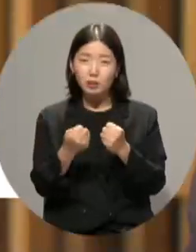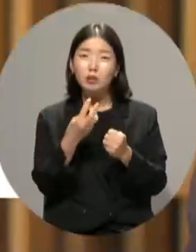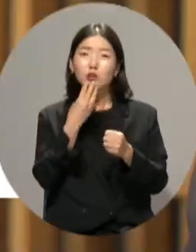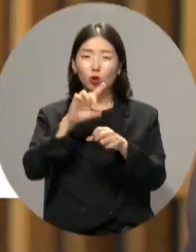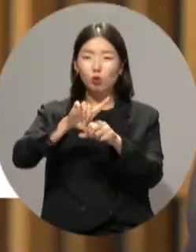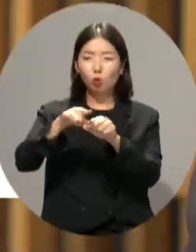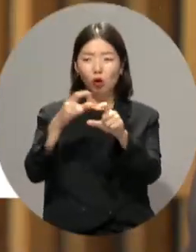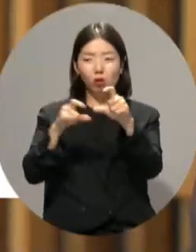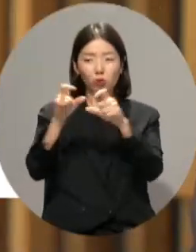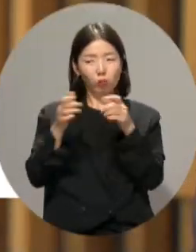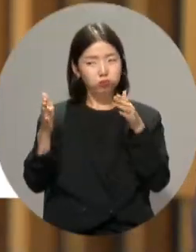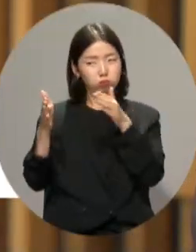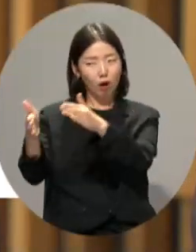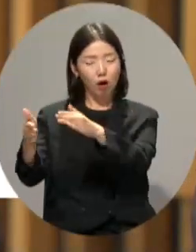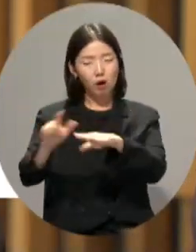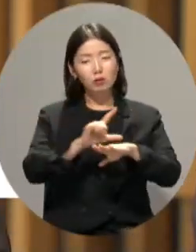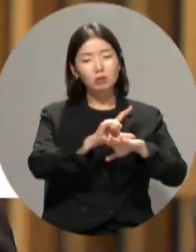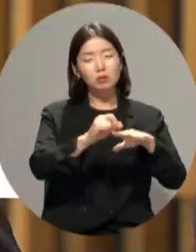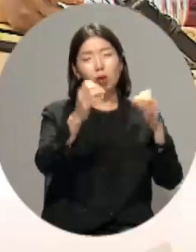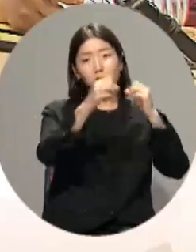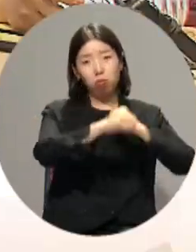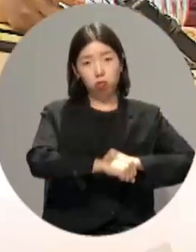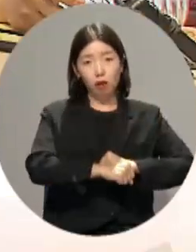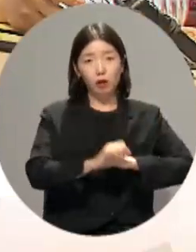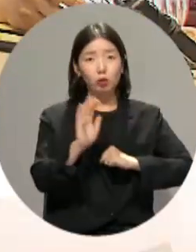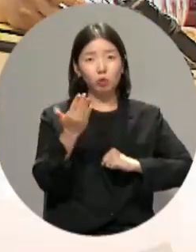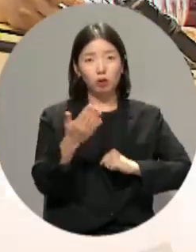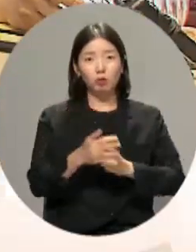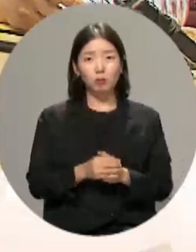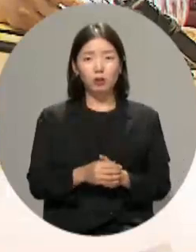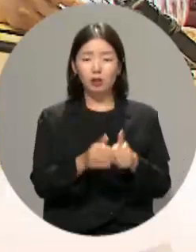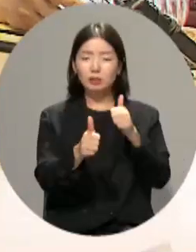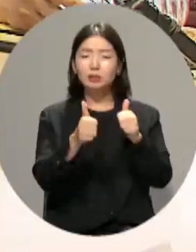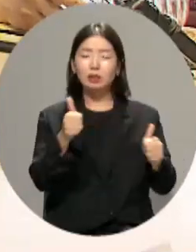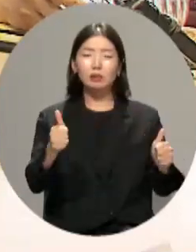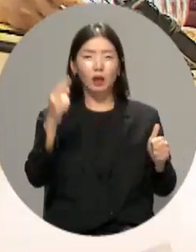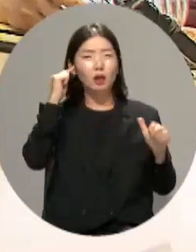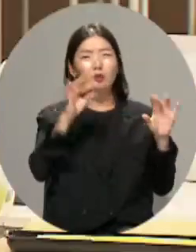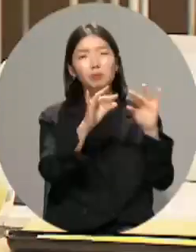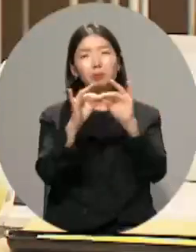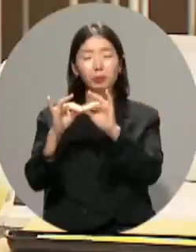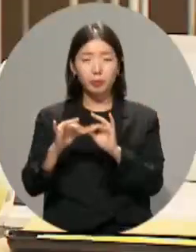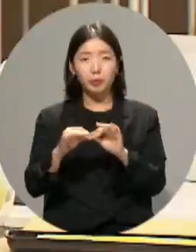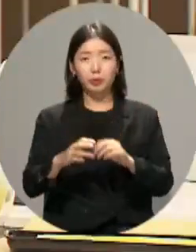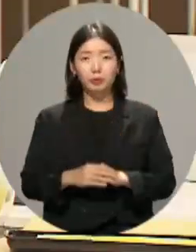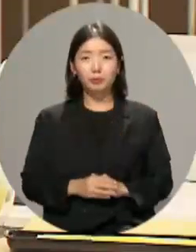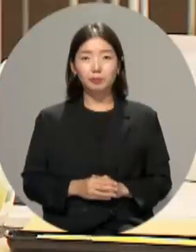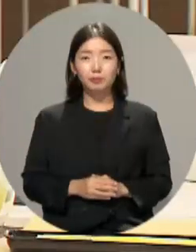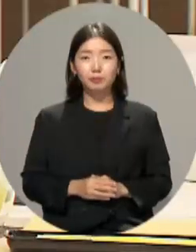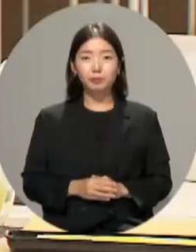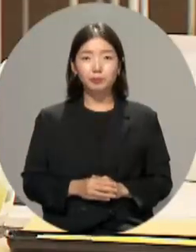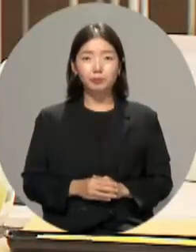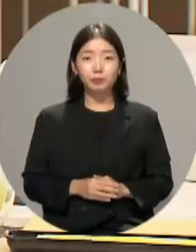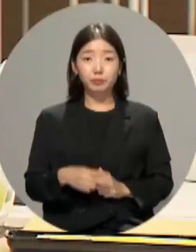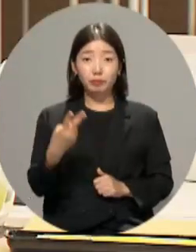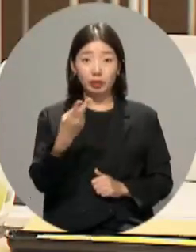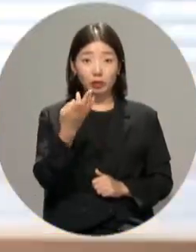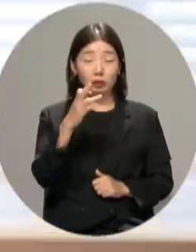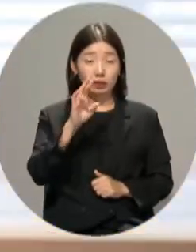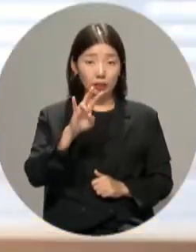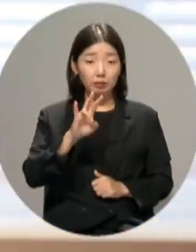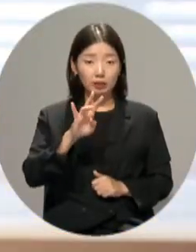더욱 집중돼 지방 소멸이 가속화될 수 있다는 게 총장들의 일관된 반대 논리였습니다.